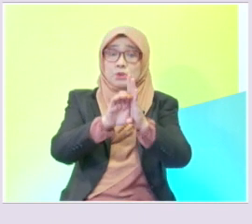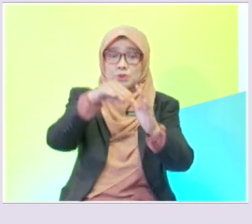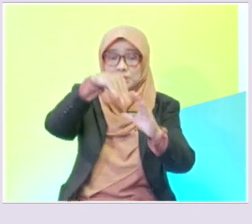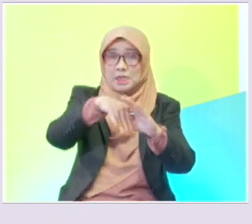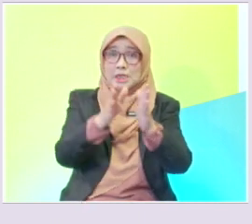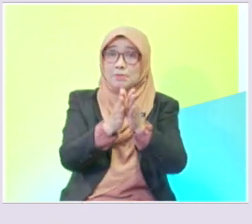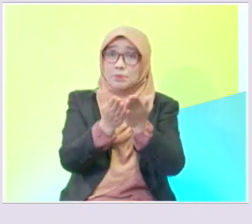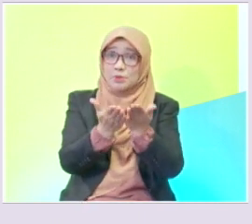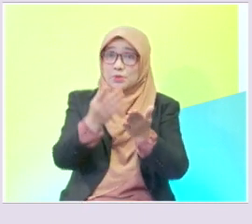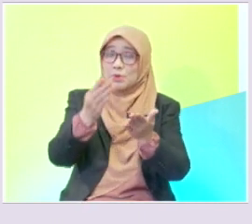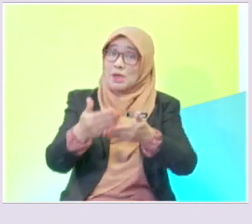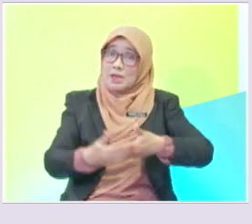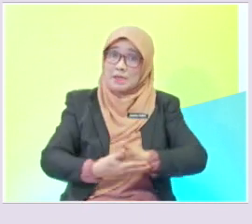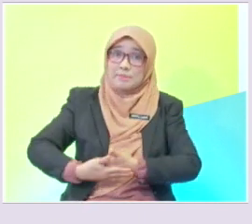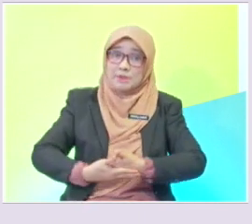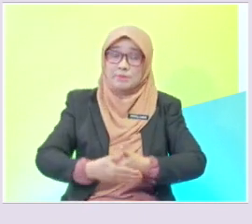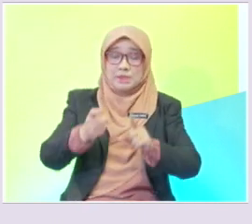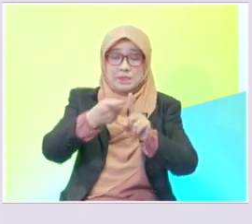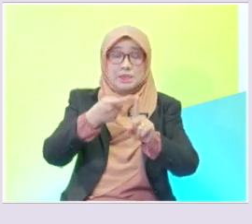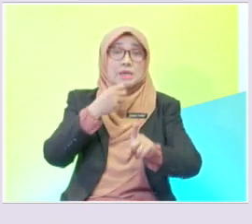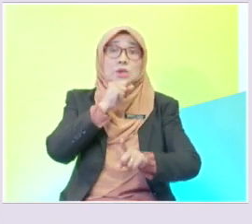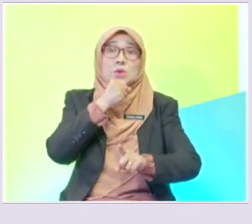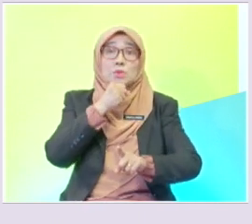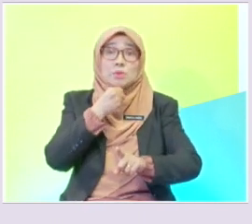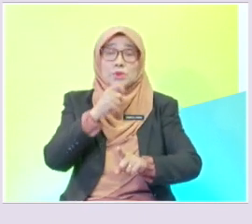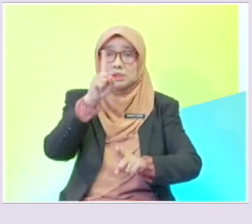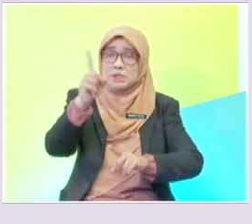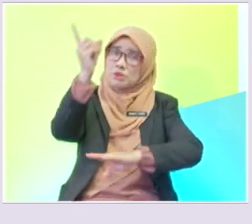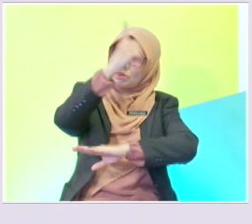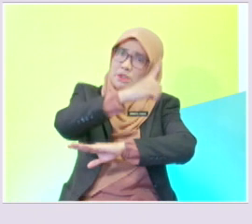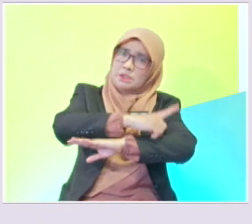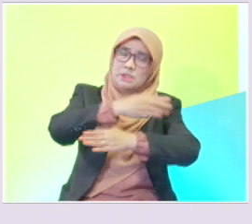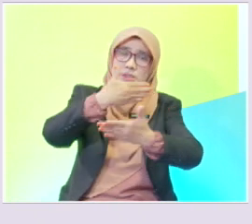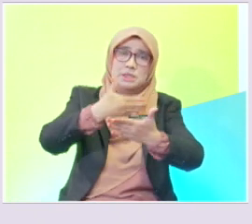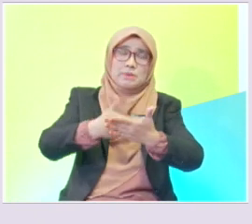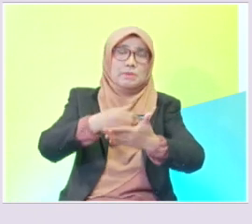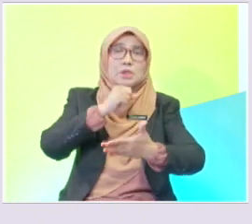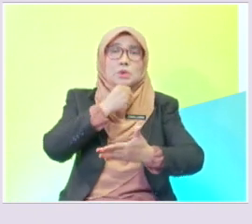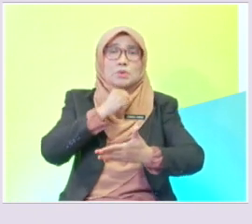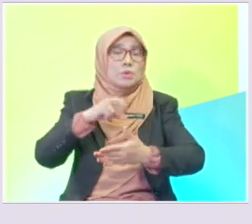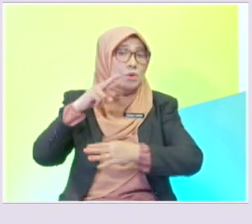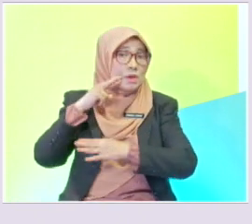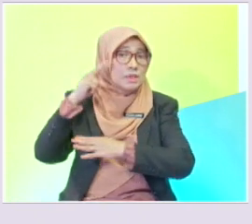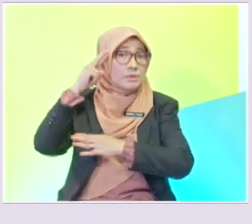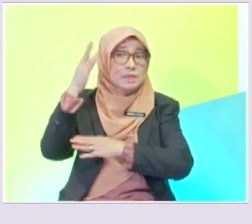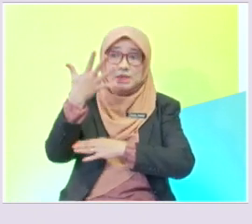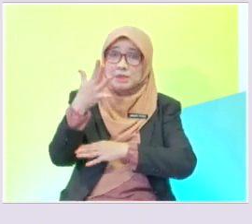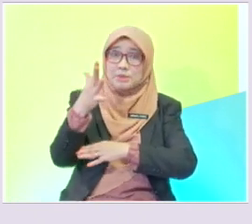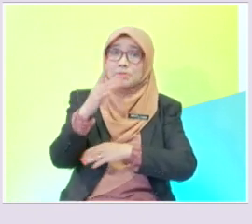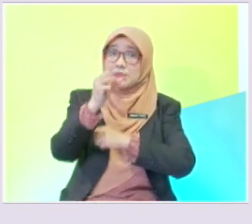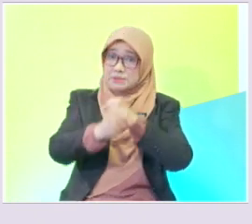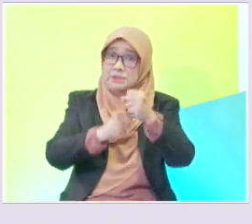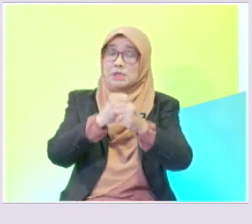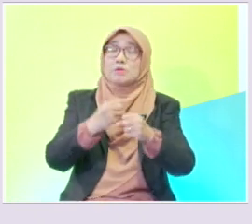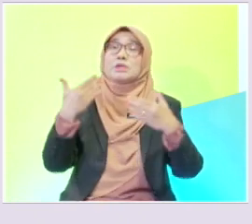Okey, bayi daripada awal usia 1 hari kelahiran sehinggalah remaja berusia 15 tahun. Okey,